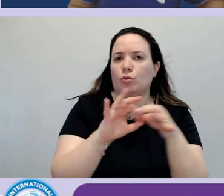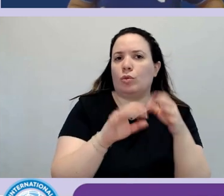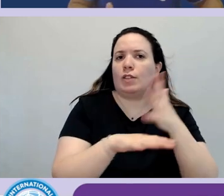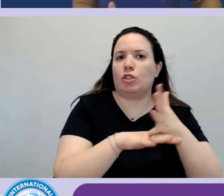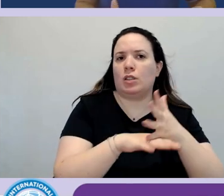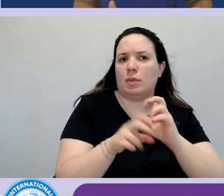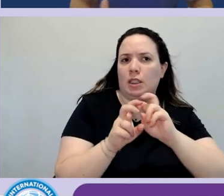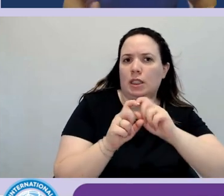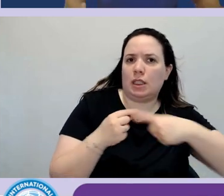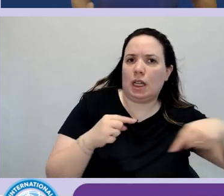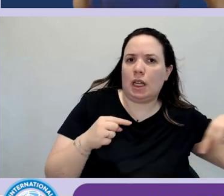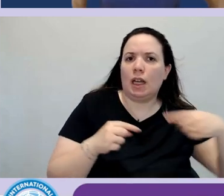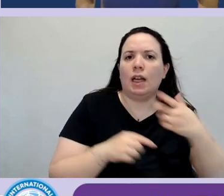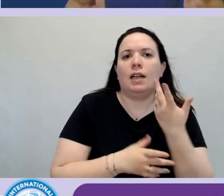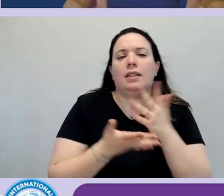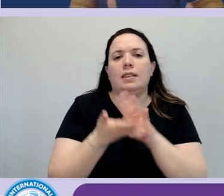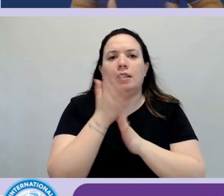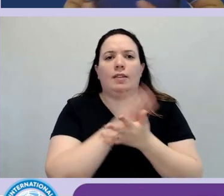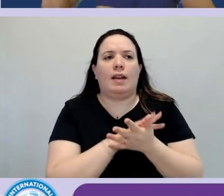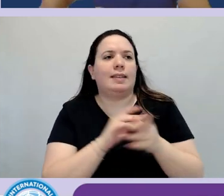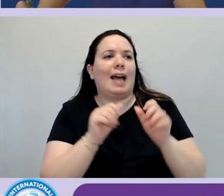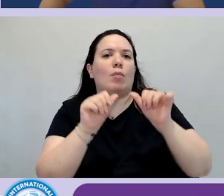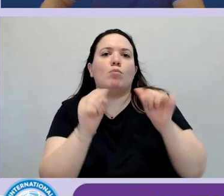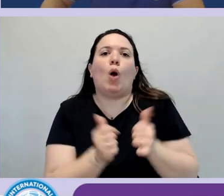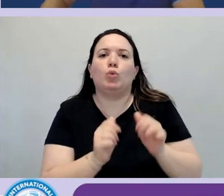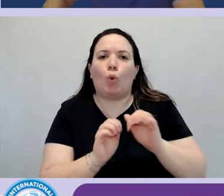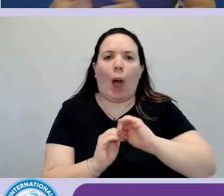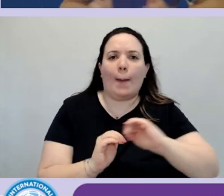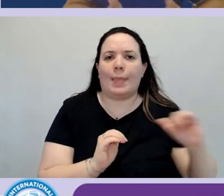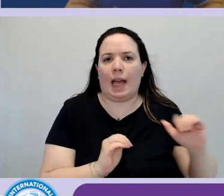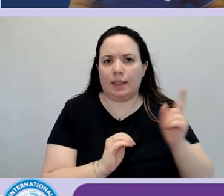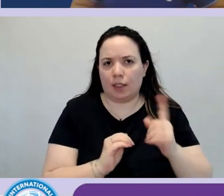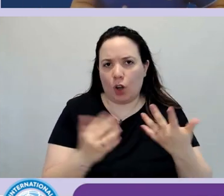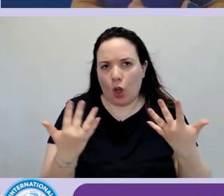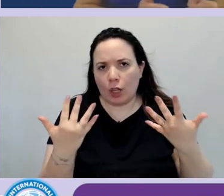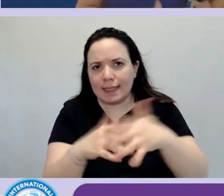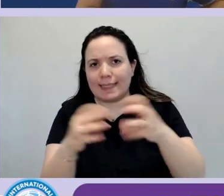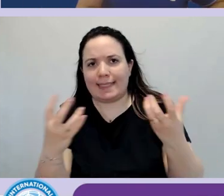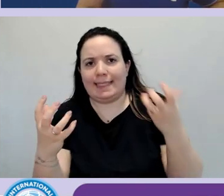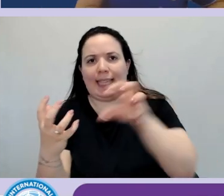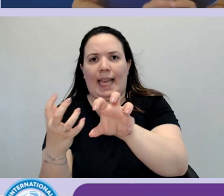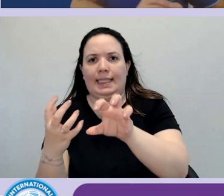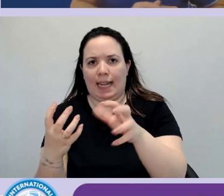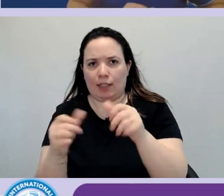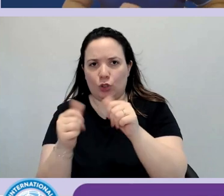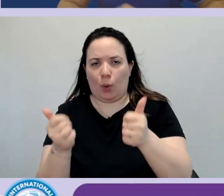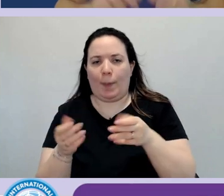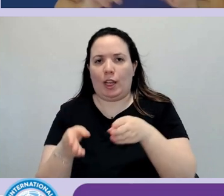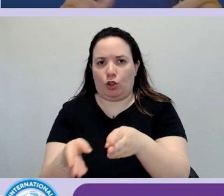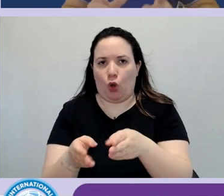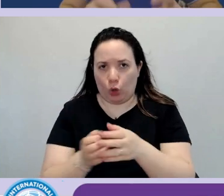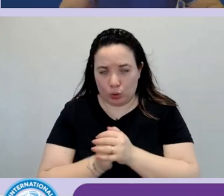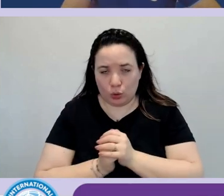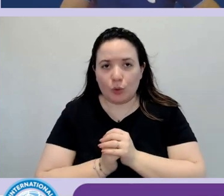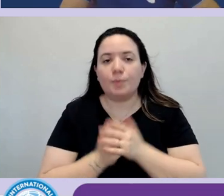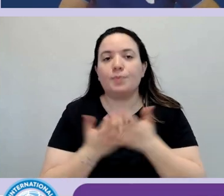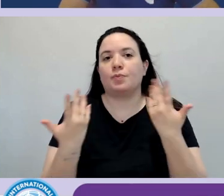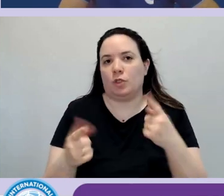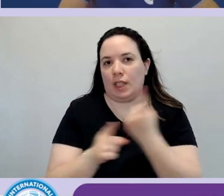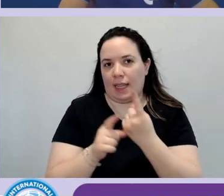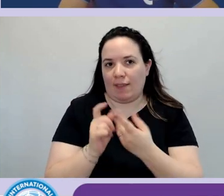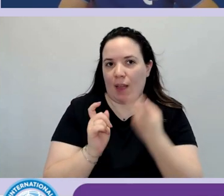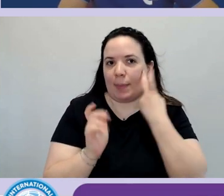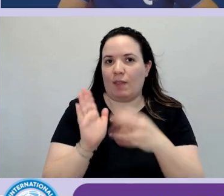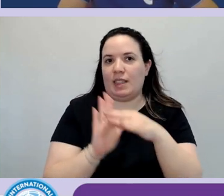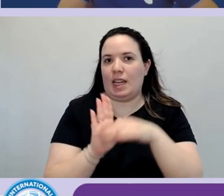accessibilità non è che faccio il modulino a parte di accessibilità deve essere integrato nel percorso formativo e quindi con questo